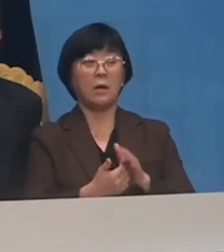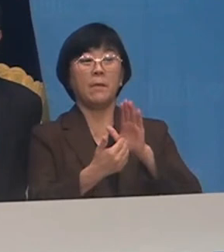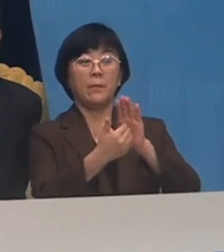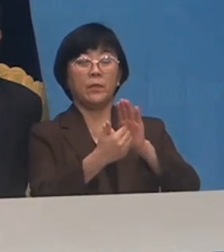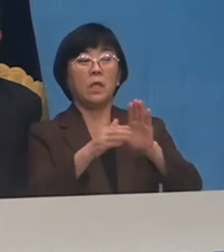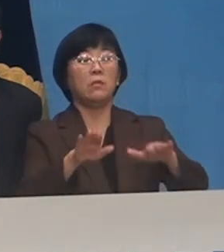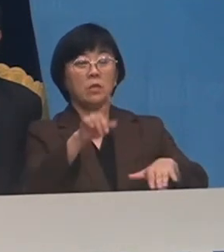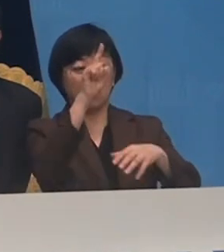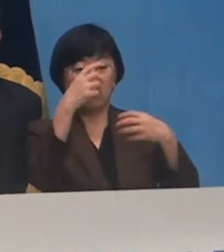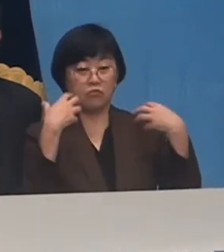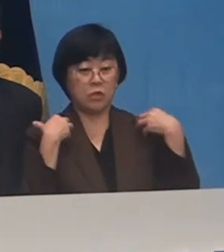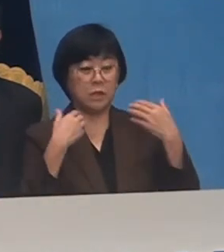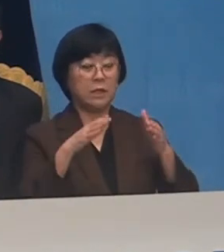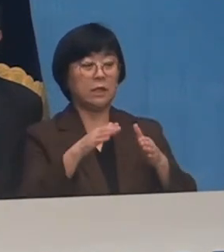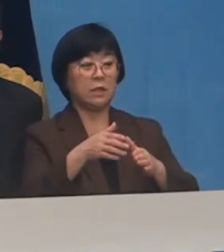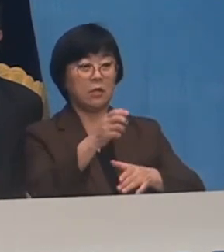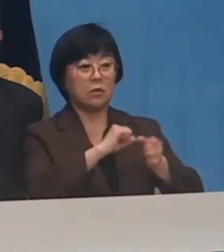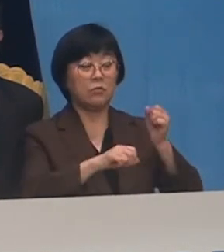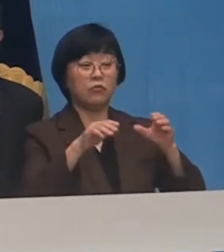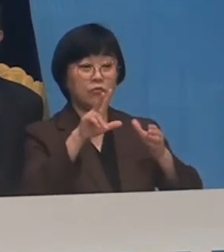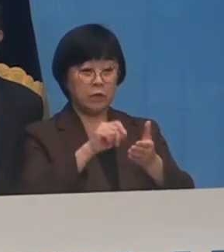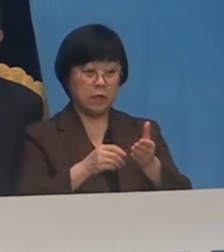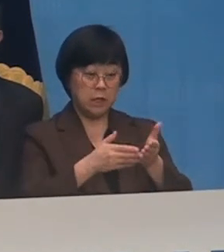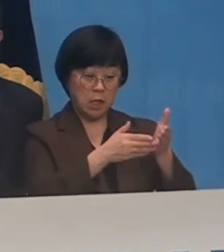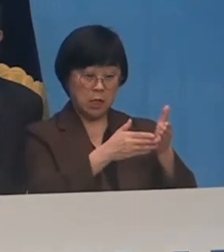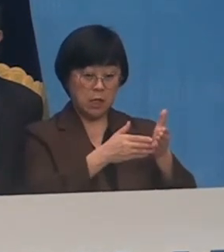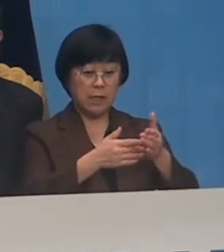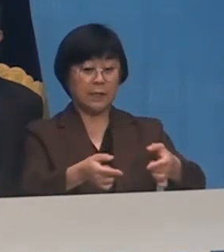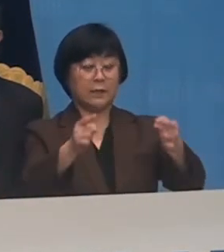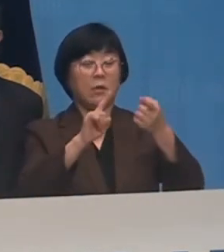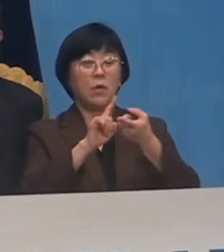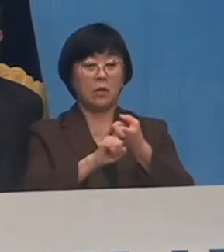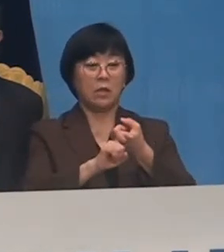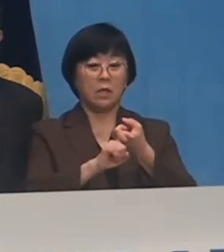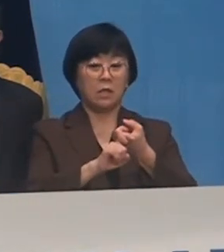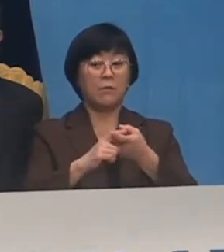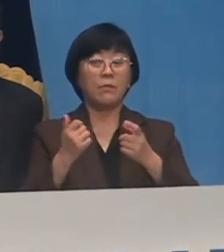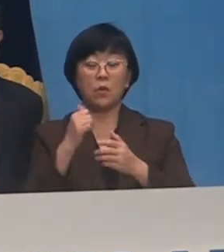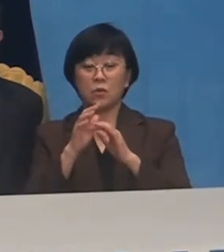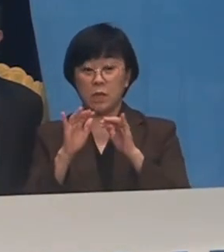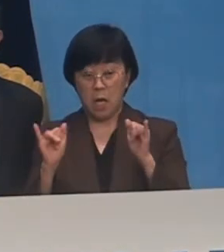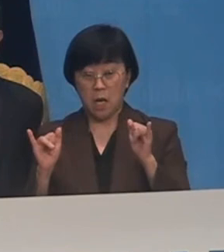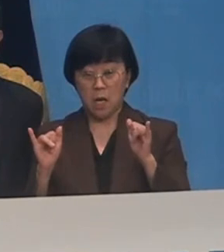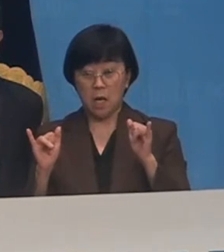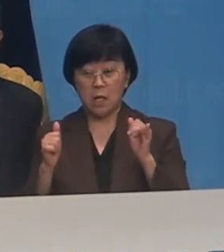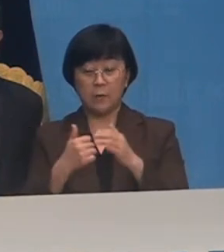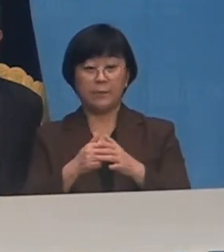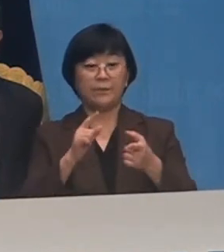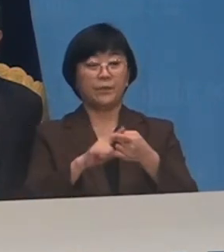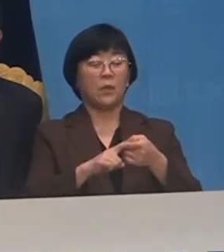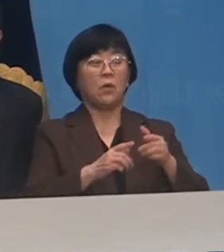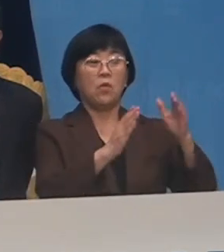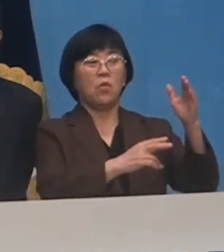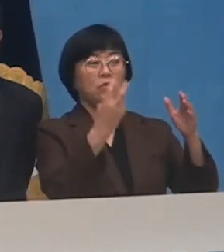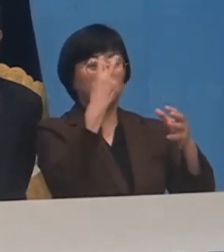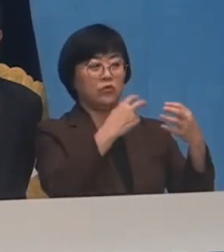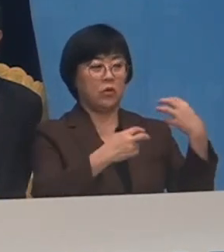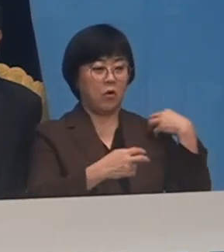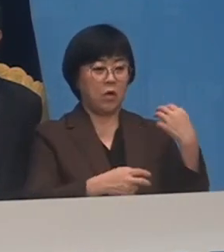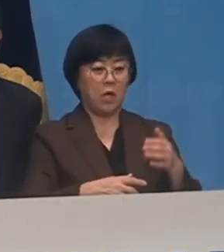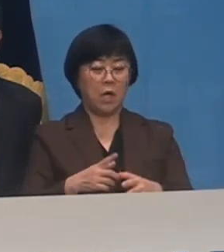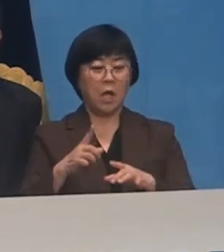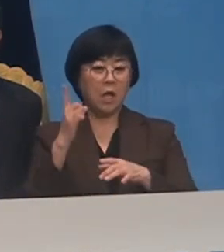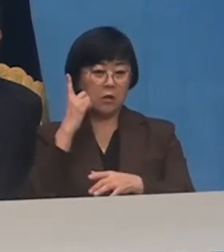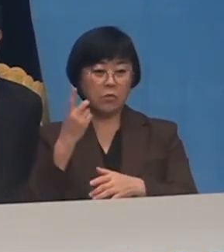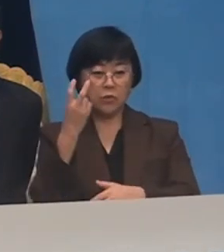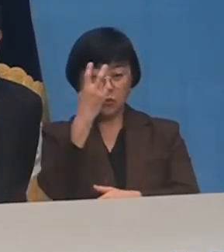정부 들어서 당시 적극적으로 문제를 제기했던 참여연대나 민변은 공수처의 무차별적인 통신 조회